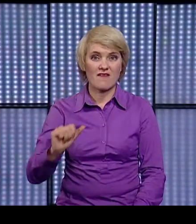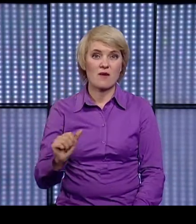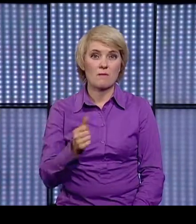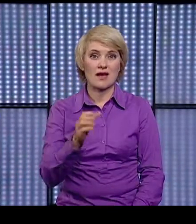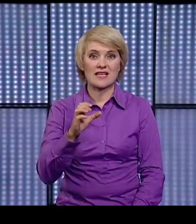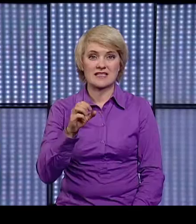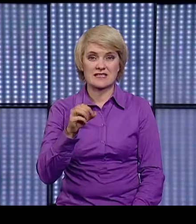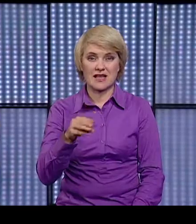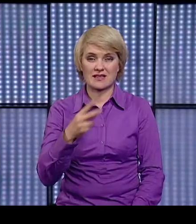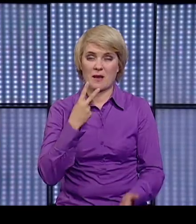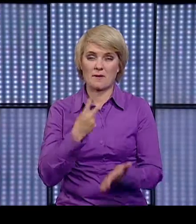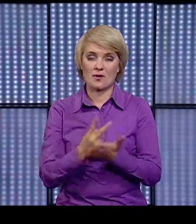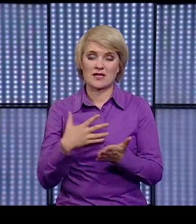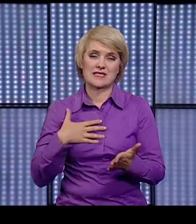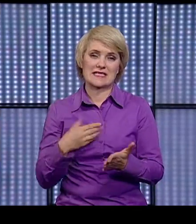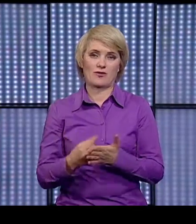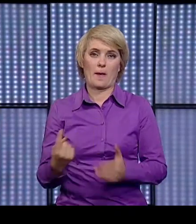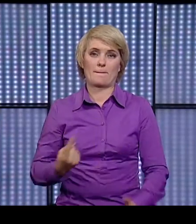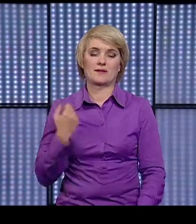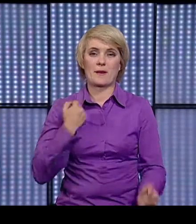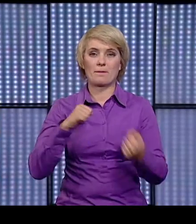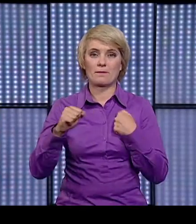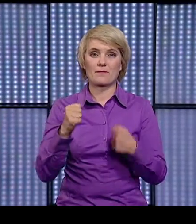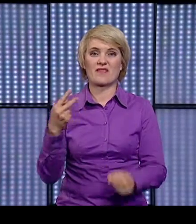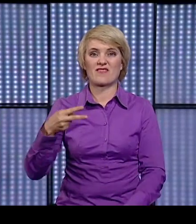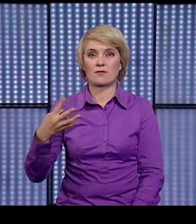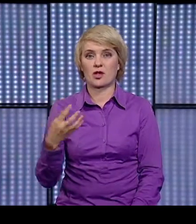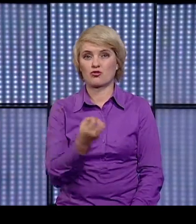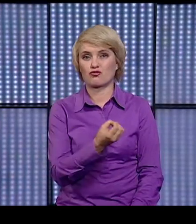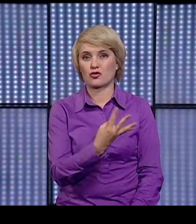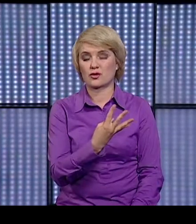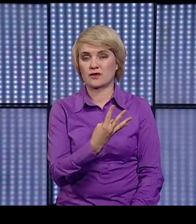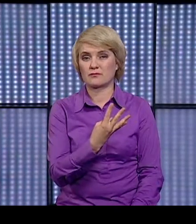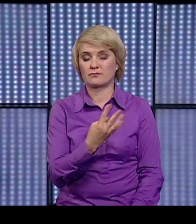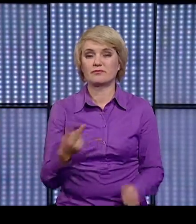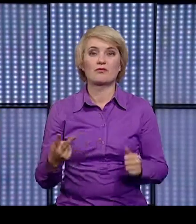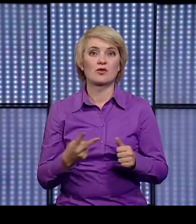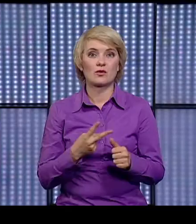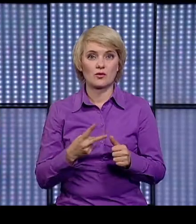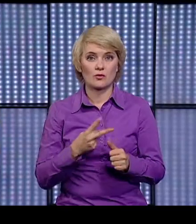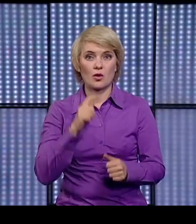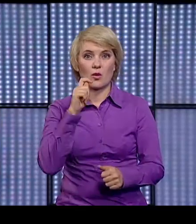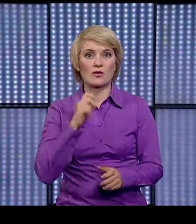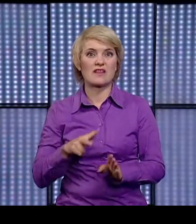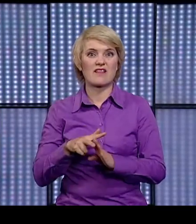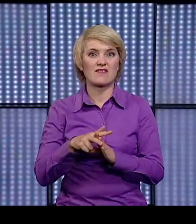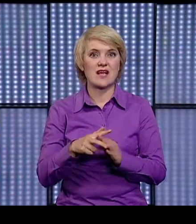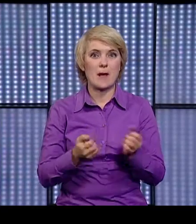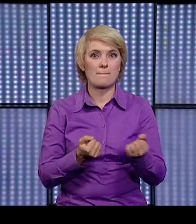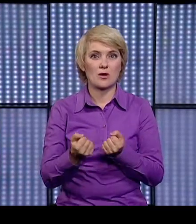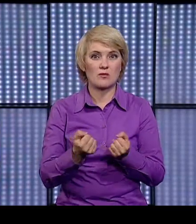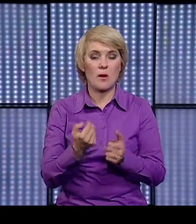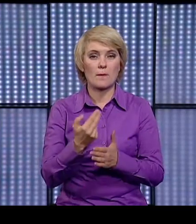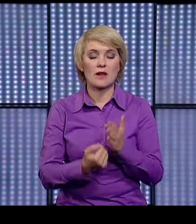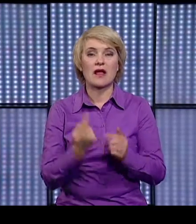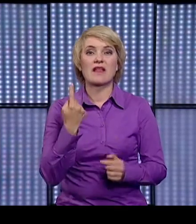сеті продемонстрували свою майстерність, перемігши 25-14. В другому українки нав'язали боротьбу і програли лише у